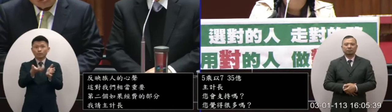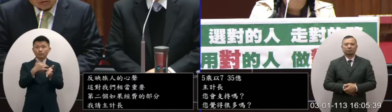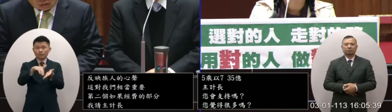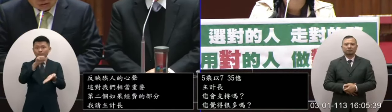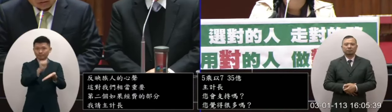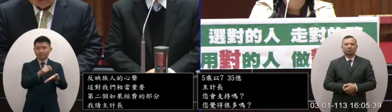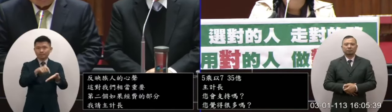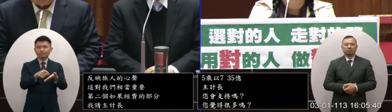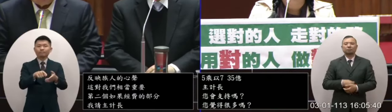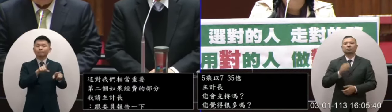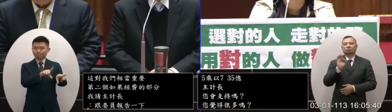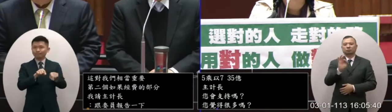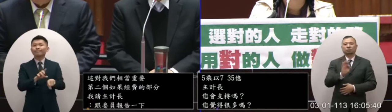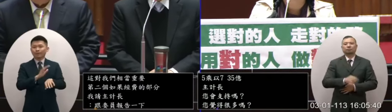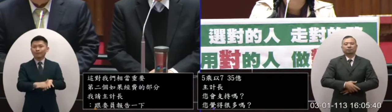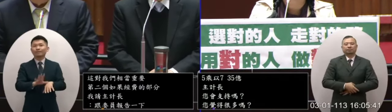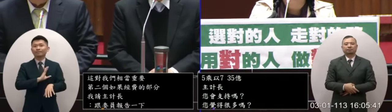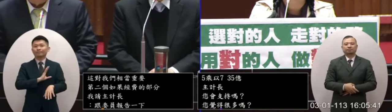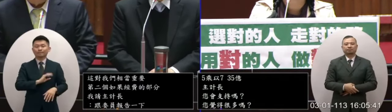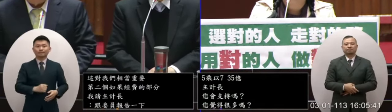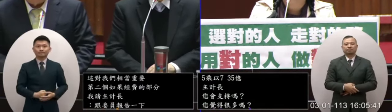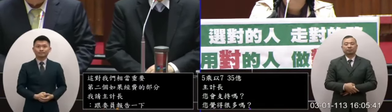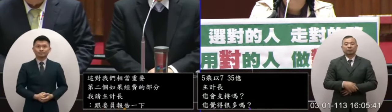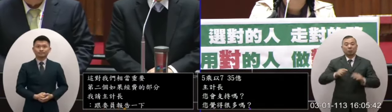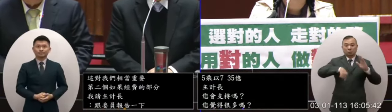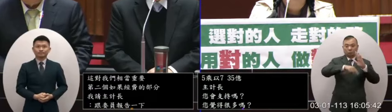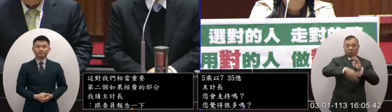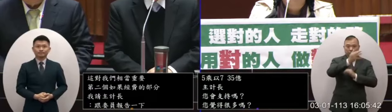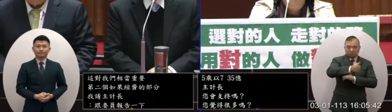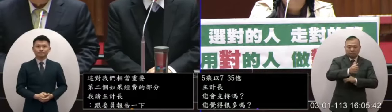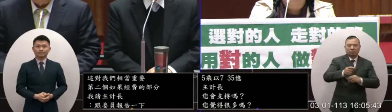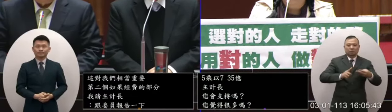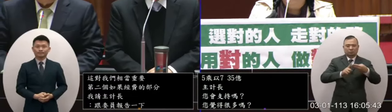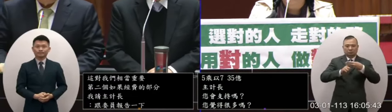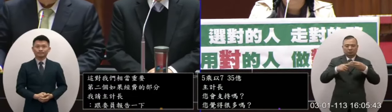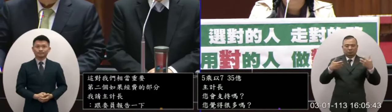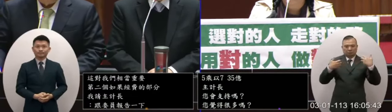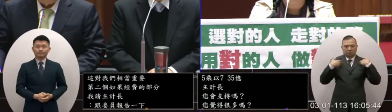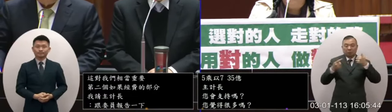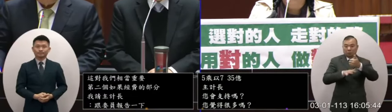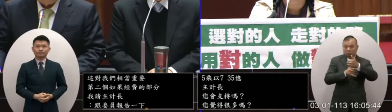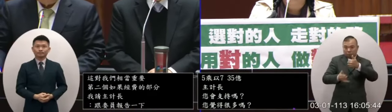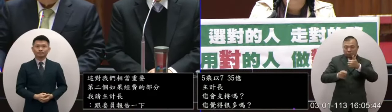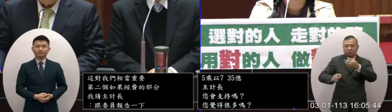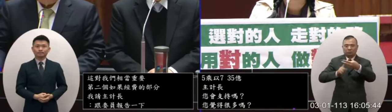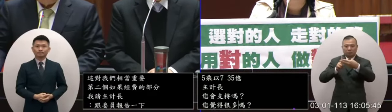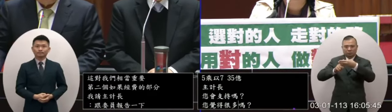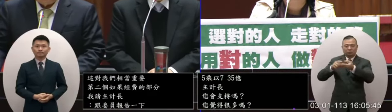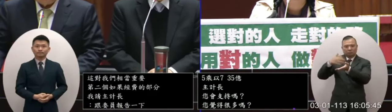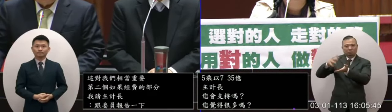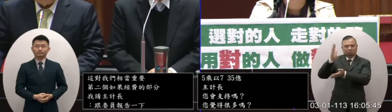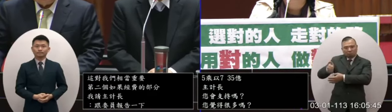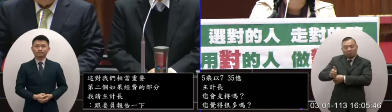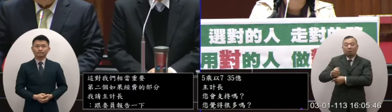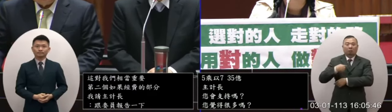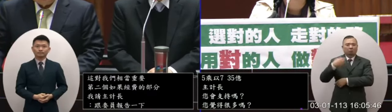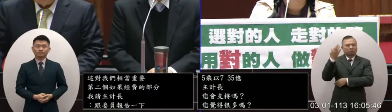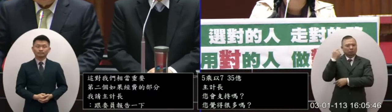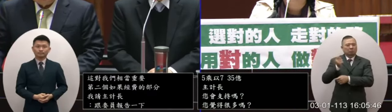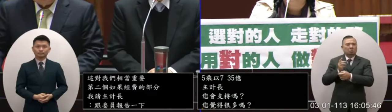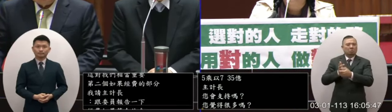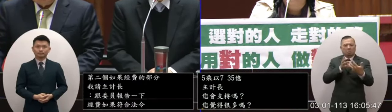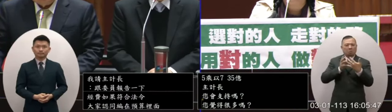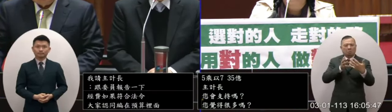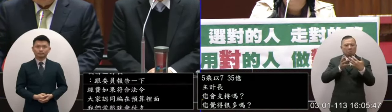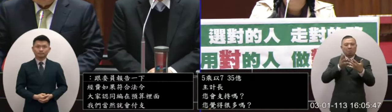会支持。 好， 谢谢。 那也顺便谢谢院长、主委还有主计长。因为我多次的质询，终